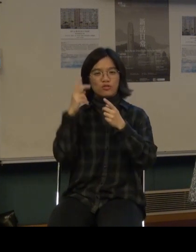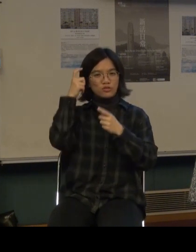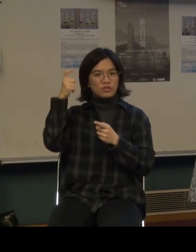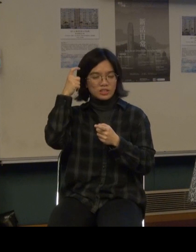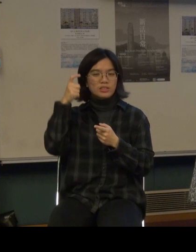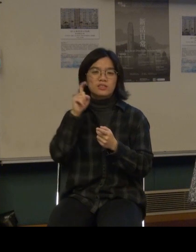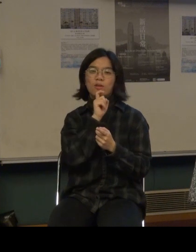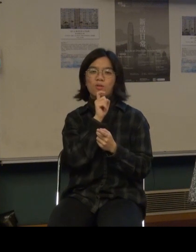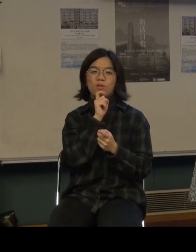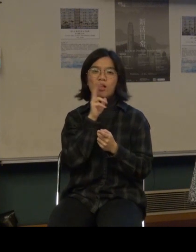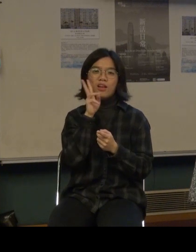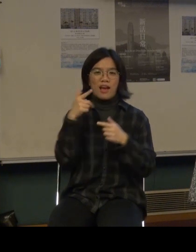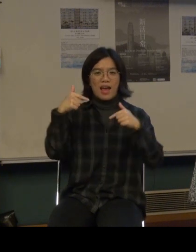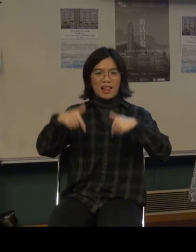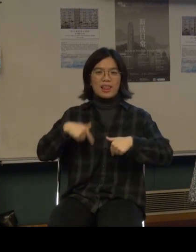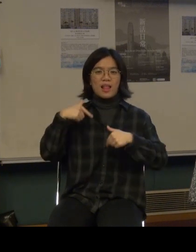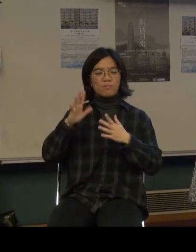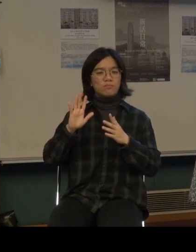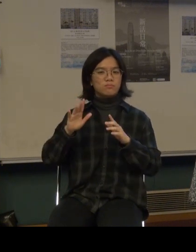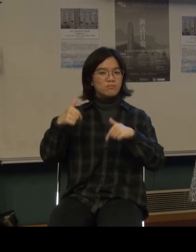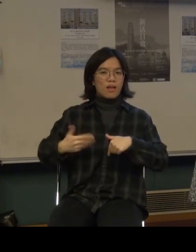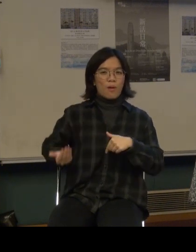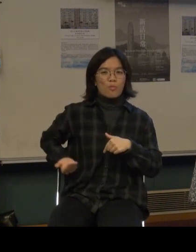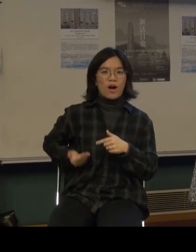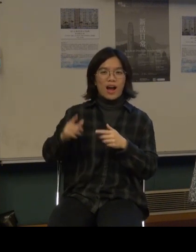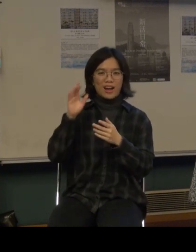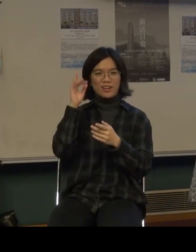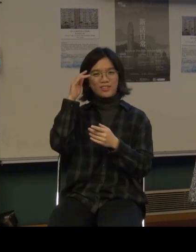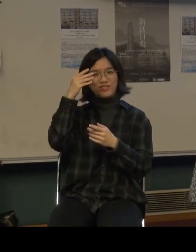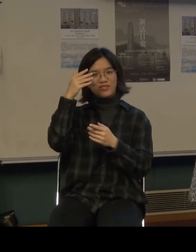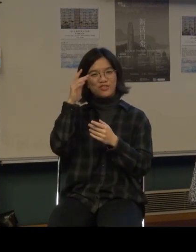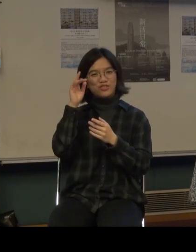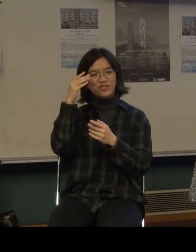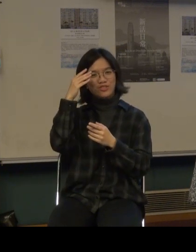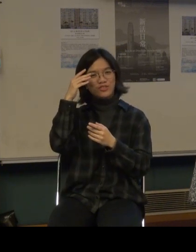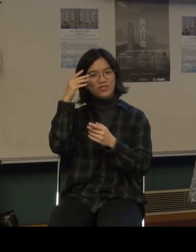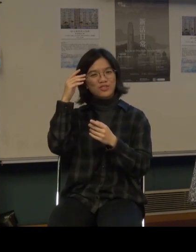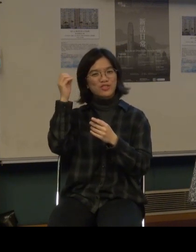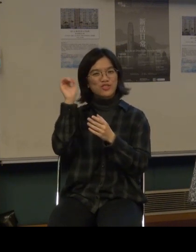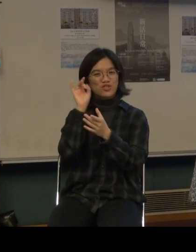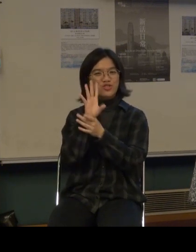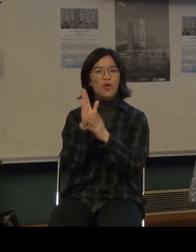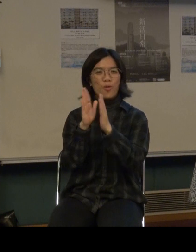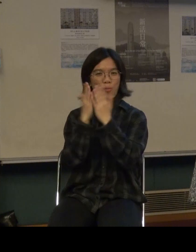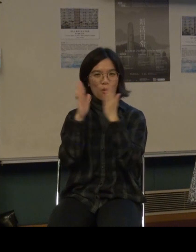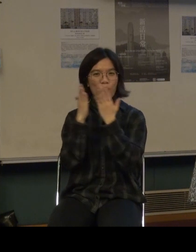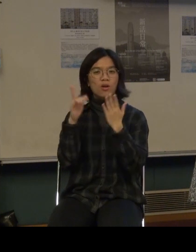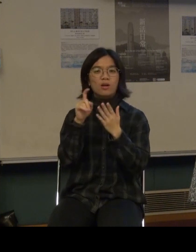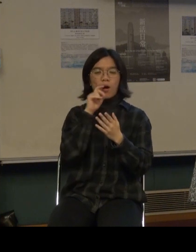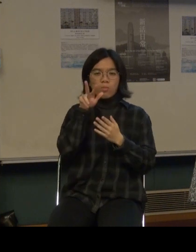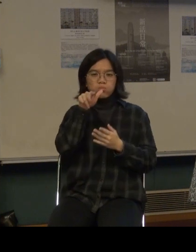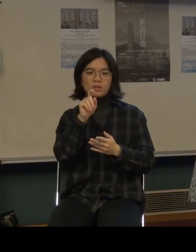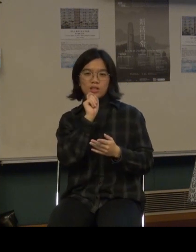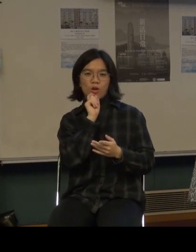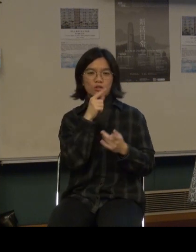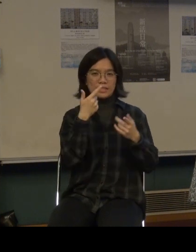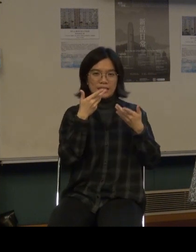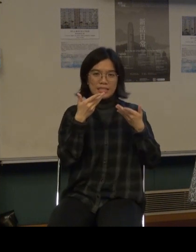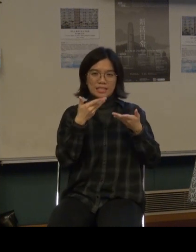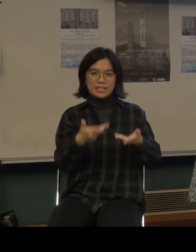即在不同的國家開始有一些現代的建築物誕生，譬如左邊這個呢就是說在柏